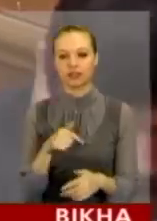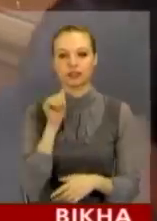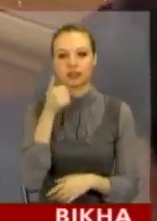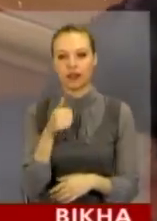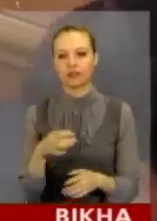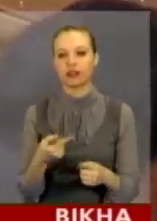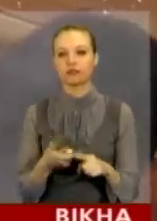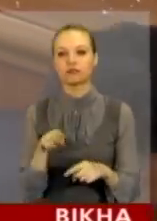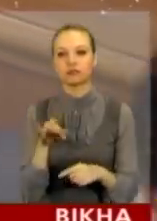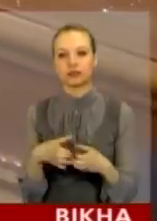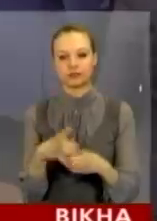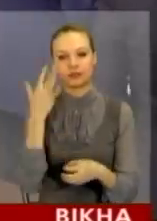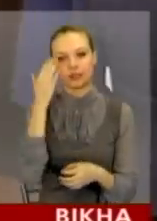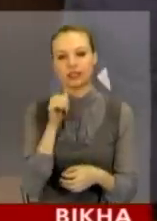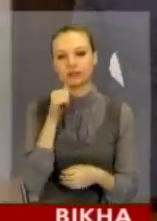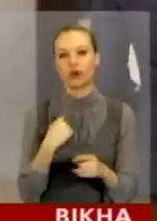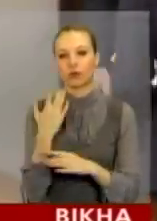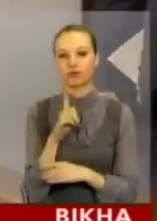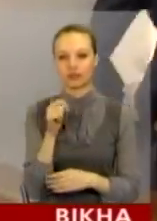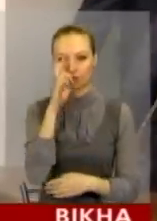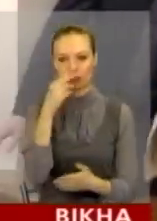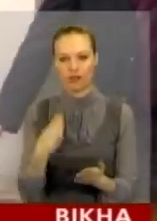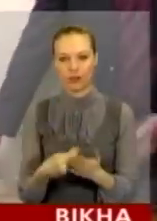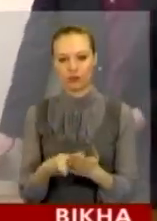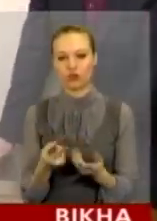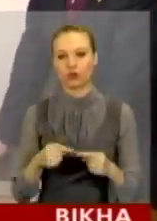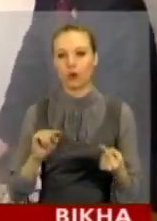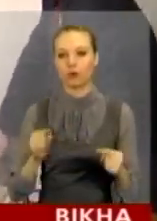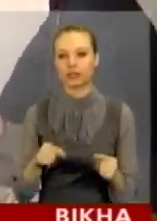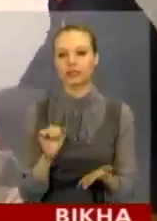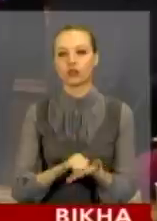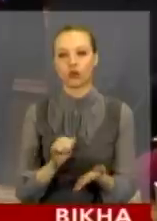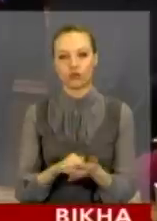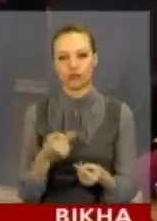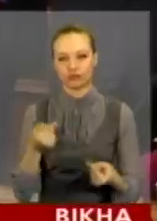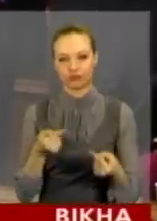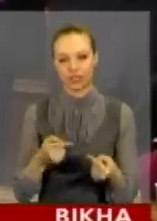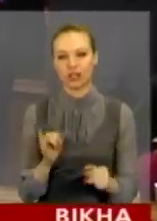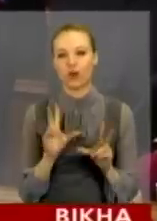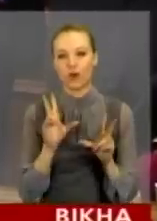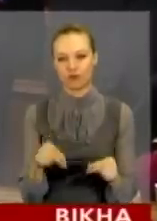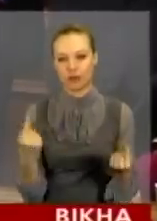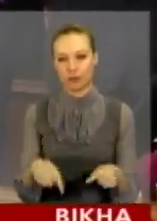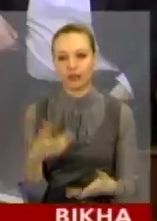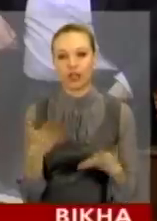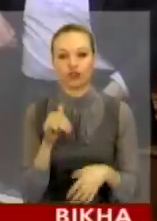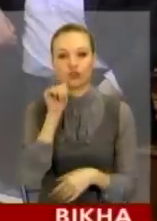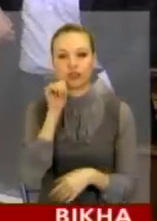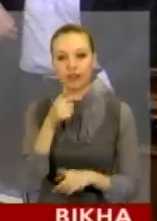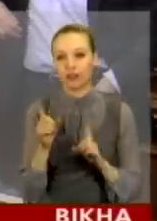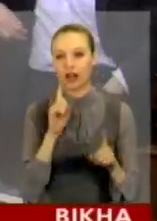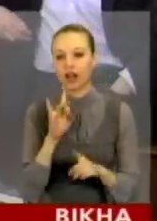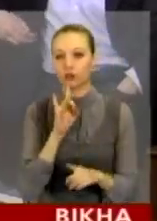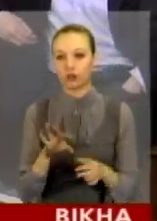Завтра провладна більшість хоче голосувати за державний бюджет. Опозиція документ критикує і обіцяє провалити. Якщо завтра Раду